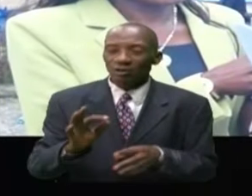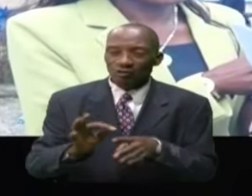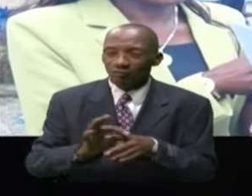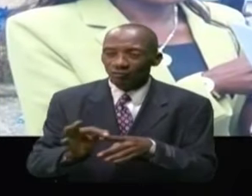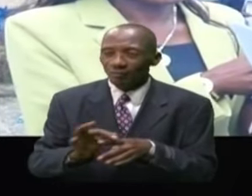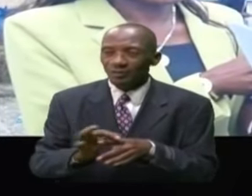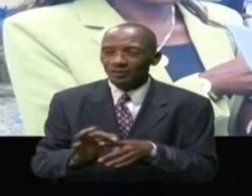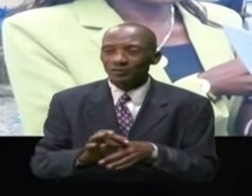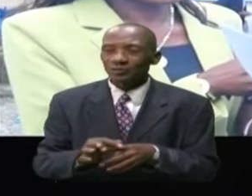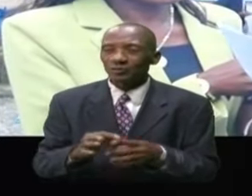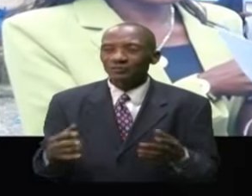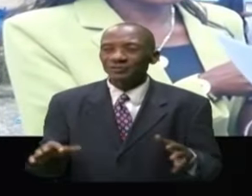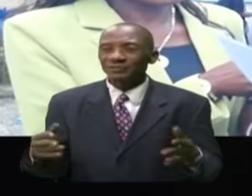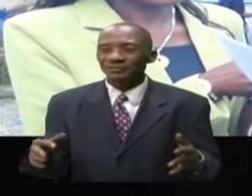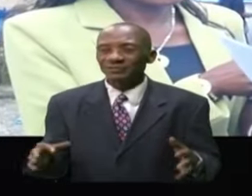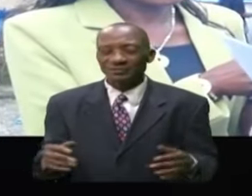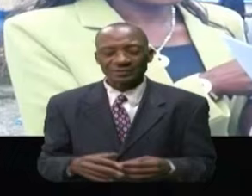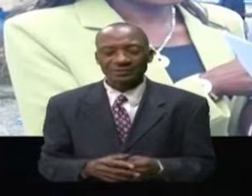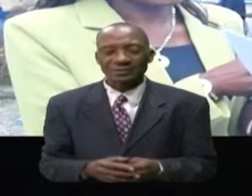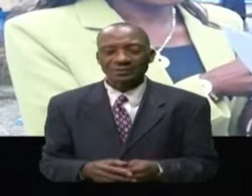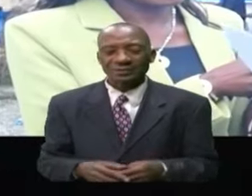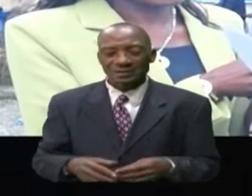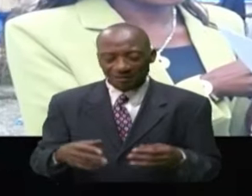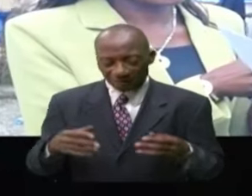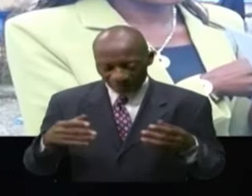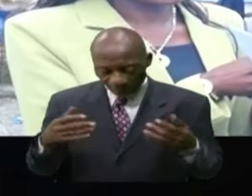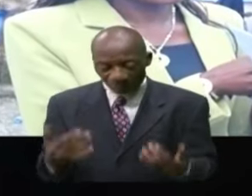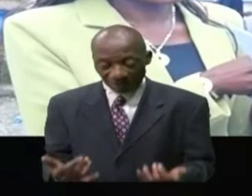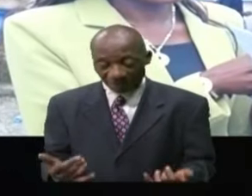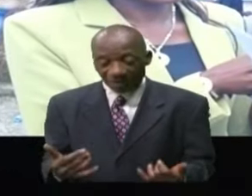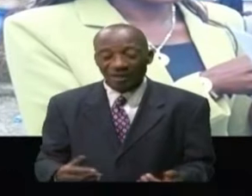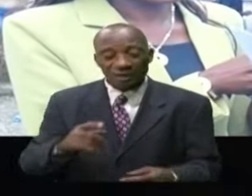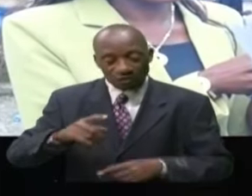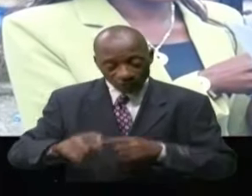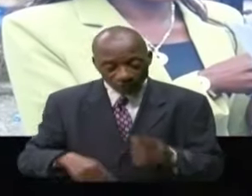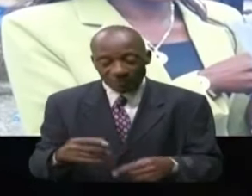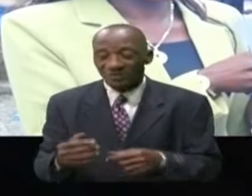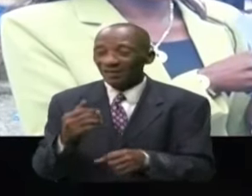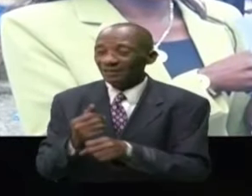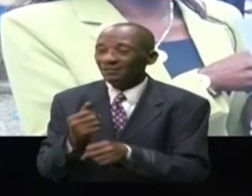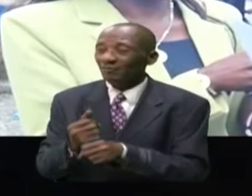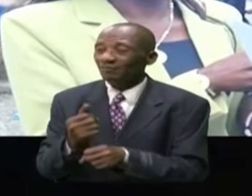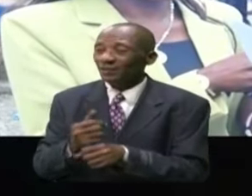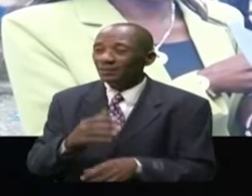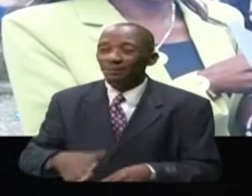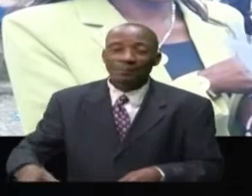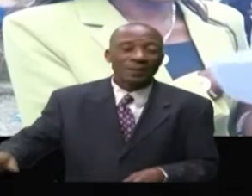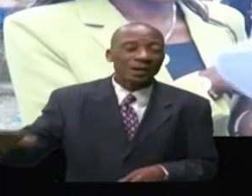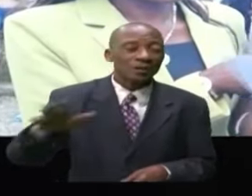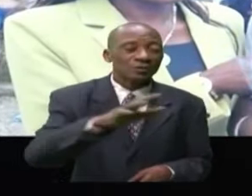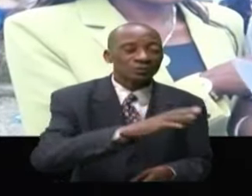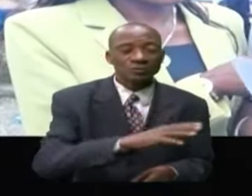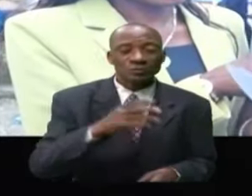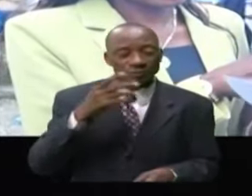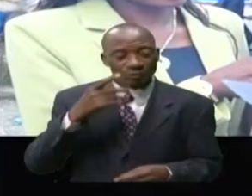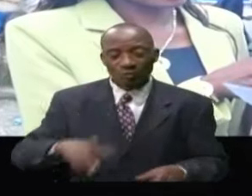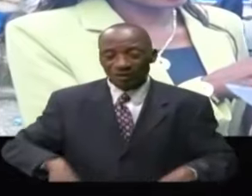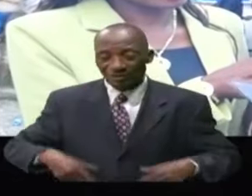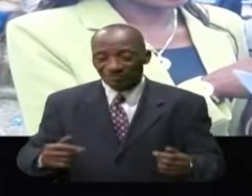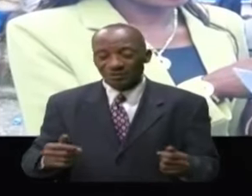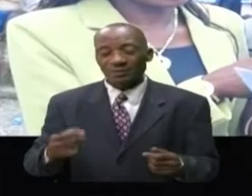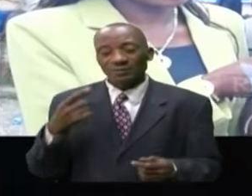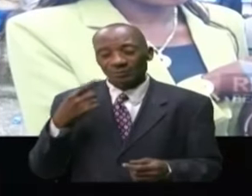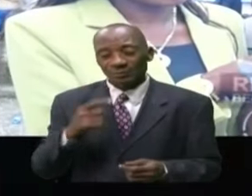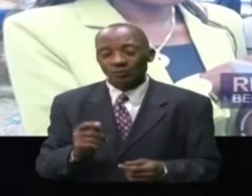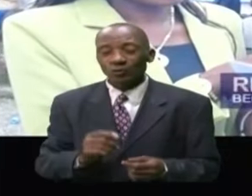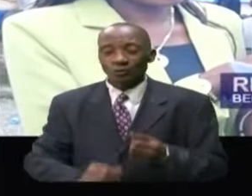chose, que tout ne s'apprend pas à l'école. Tel que les projets en cours intitulent, construisons notre avenir. Voici maintenant